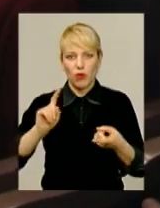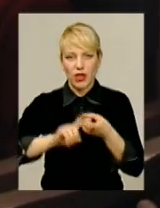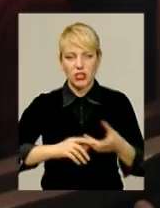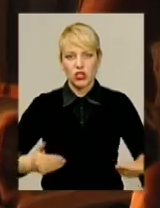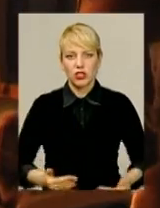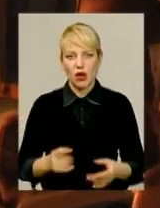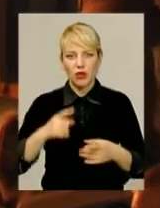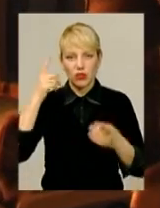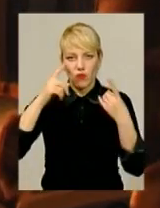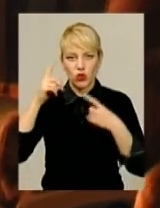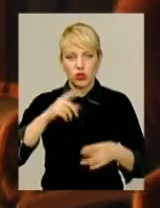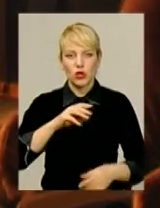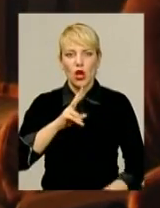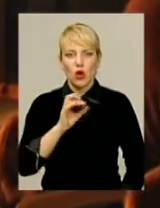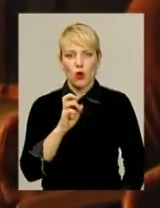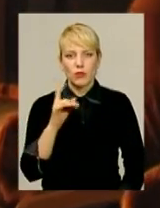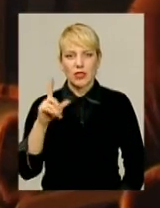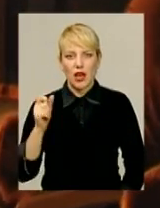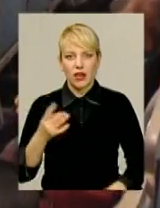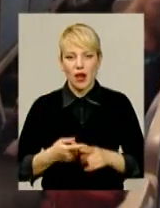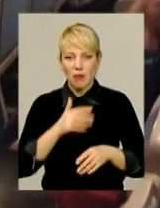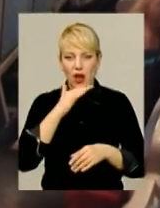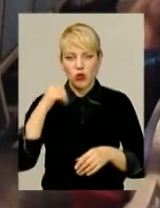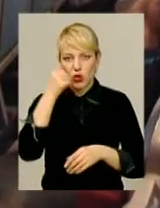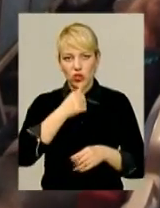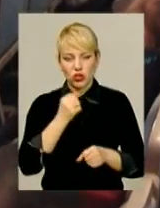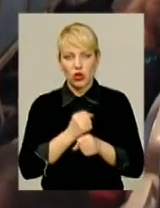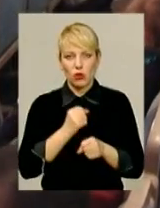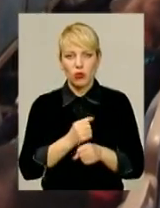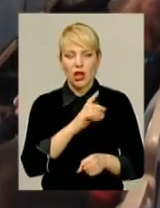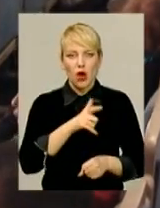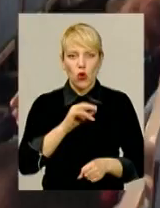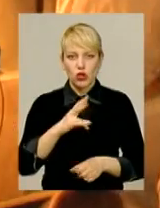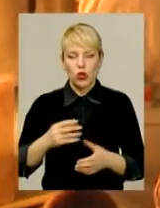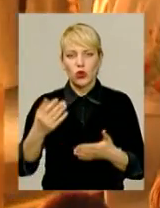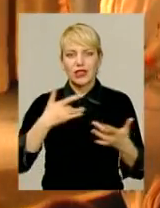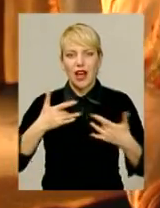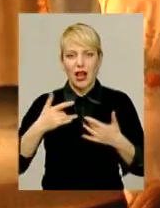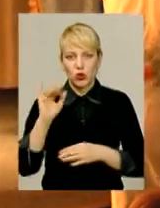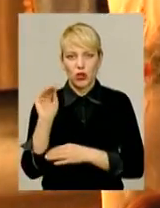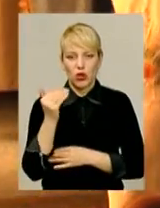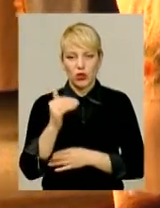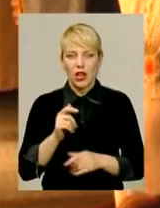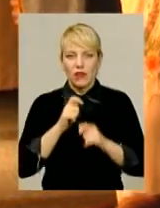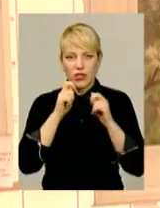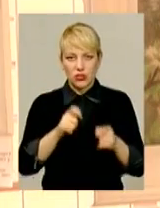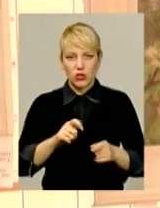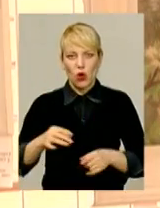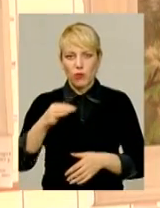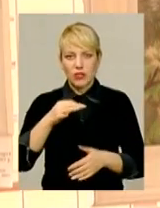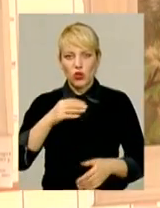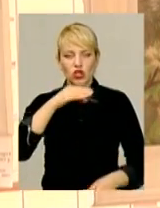і творчістю великого Кобзаря. Багаторічна робота і Ніни Гончарук, і театру «Ляльок» визнана і відзначена обласною Шевченківською